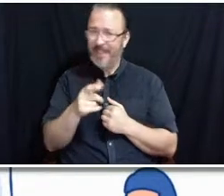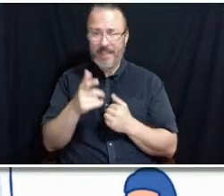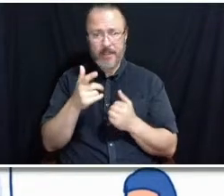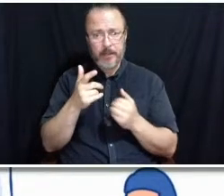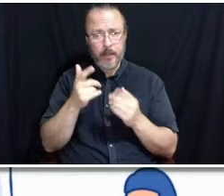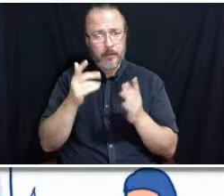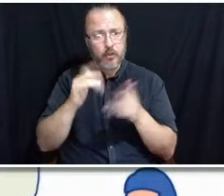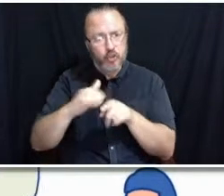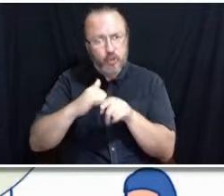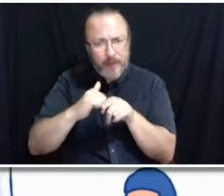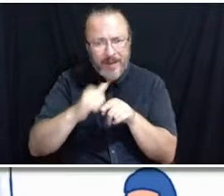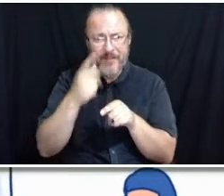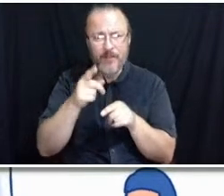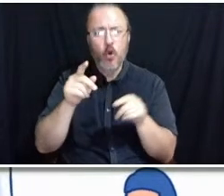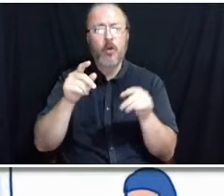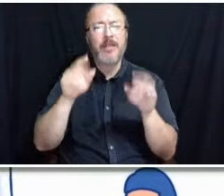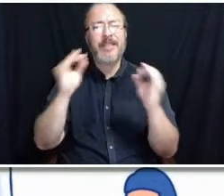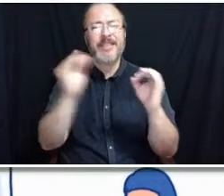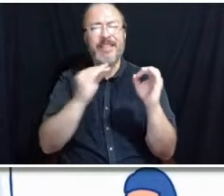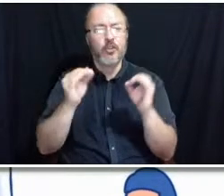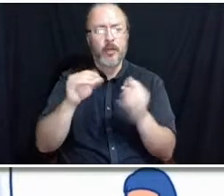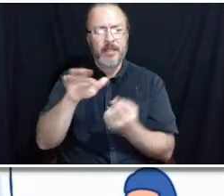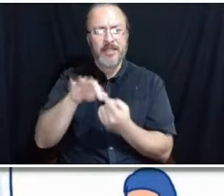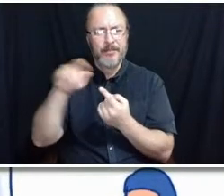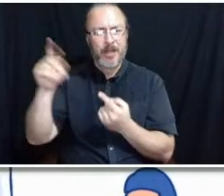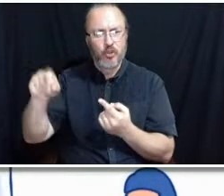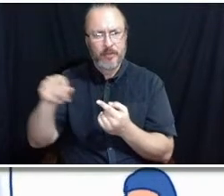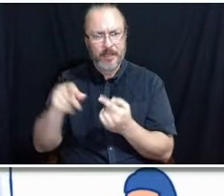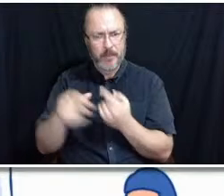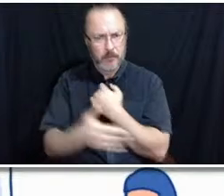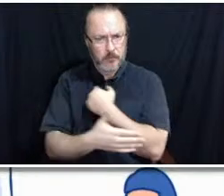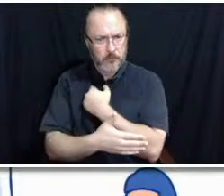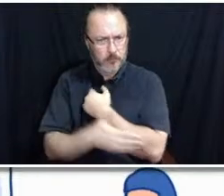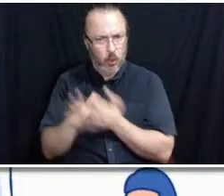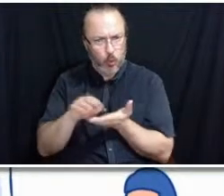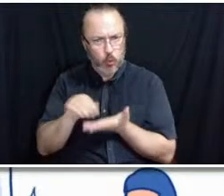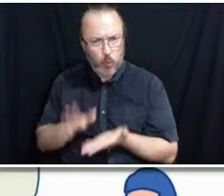professionnelle pour enseigner aux étudiants ayant des besoins particuliers.